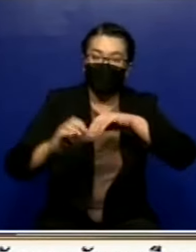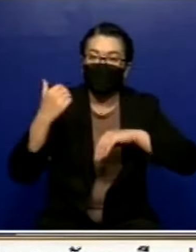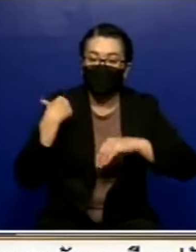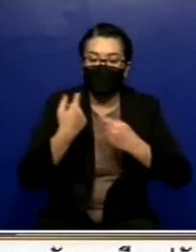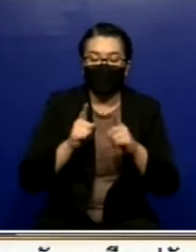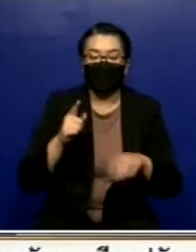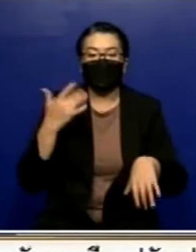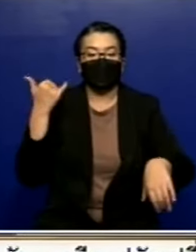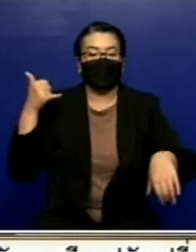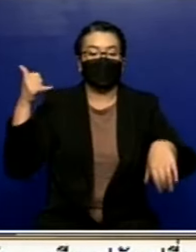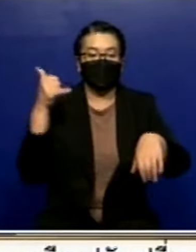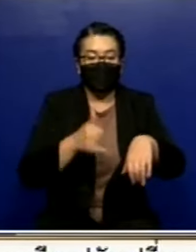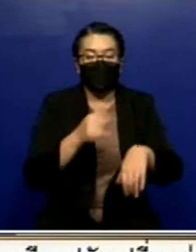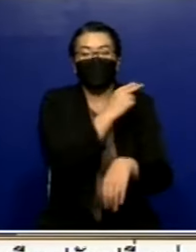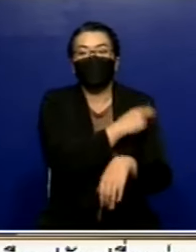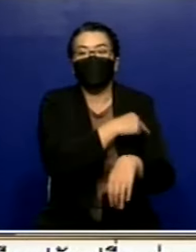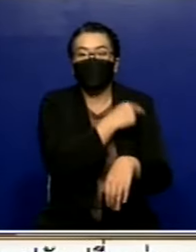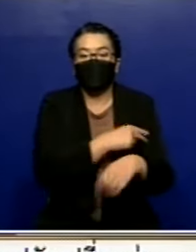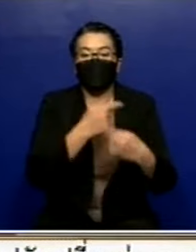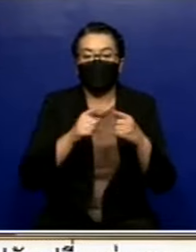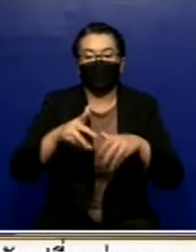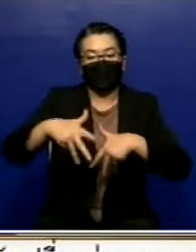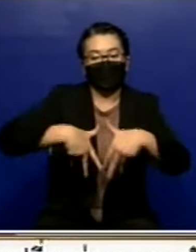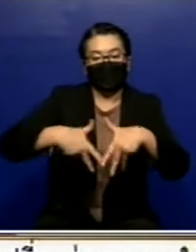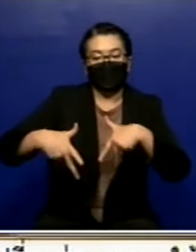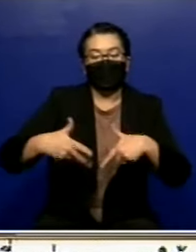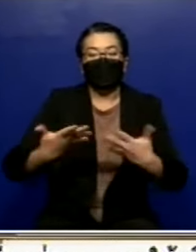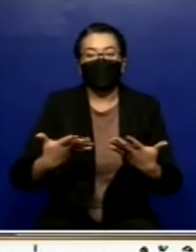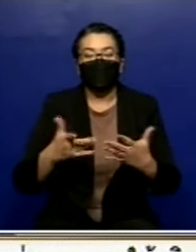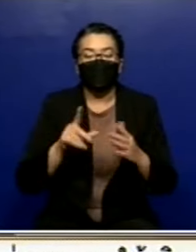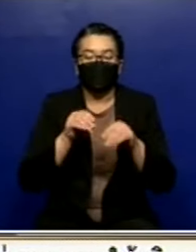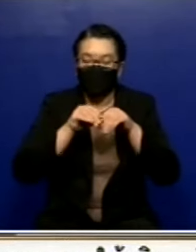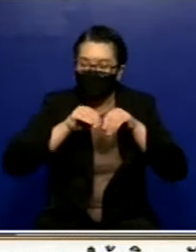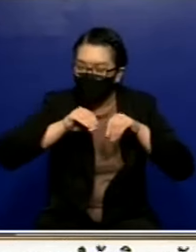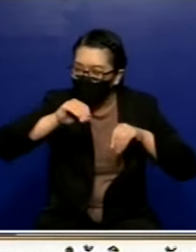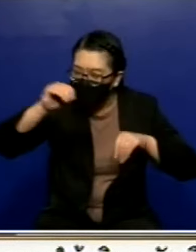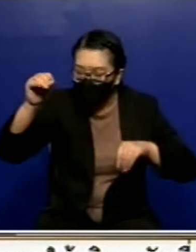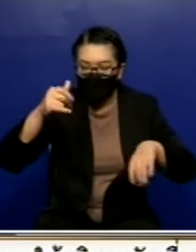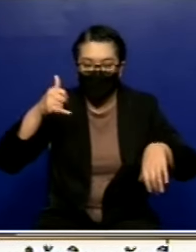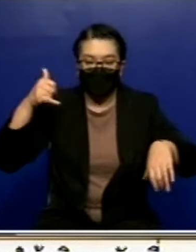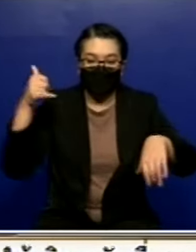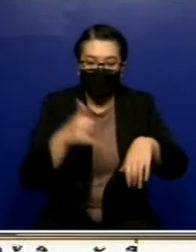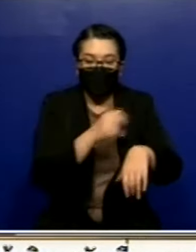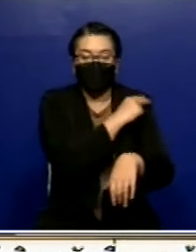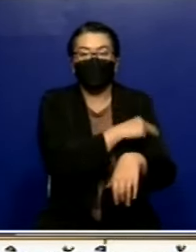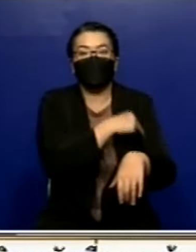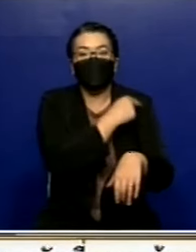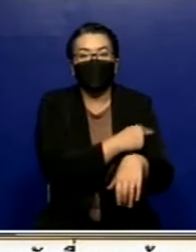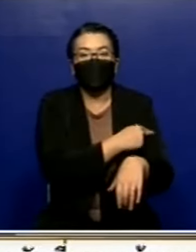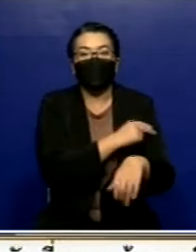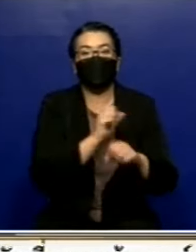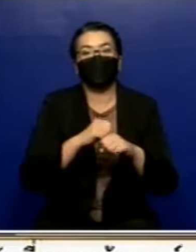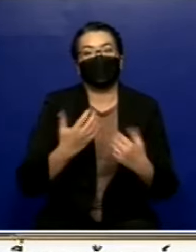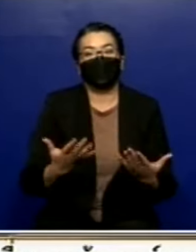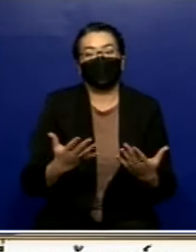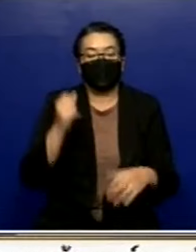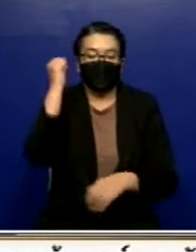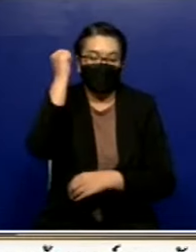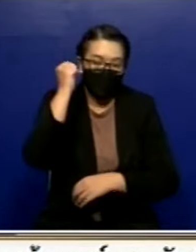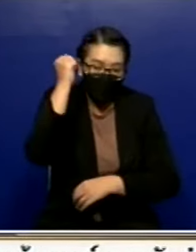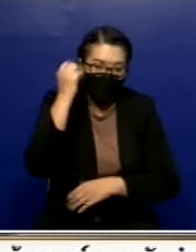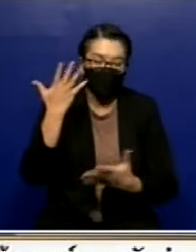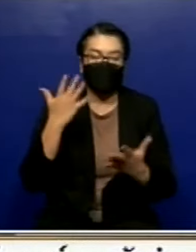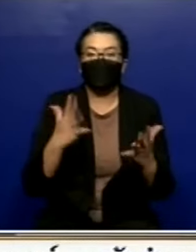ฉีดที่โงพยาบาลพี่น้องประชาชนตามตามบนน้ำเมือต่ๆต้องไปฉีดที่โงพยาบาลการเดินทาง